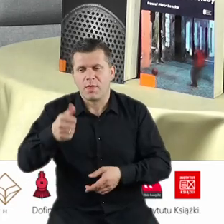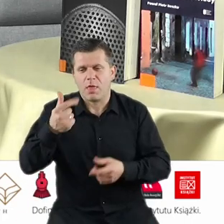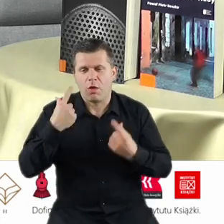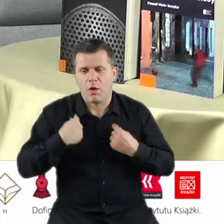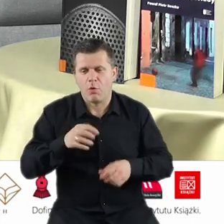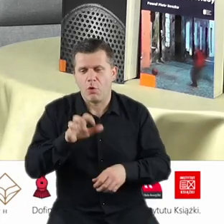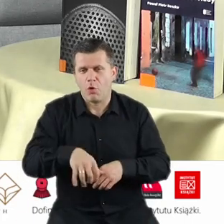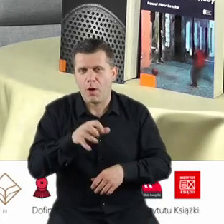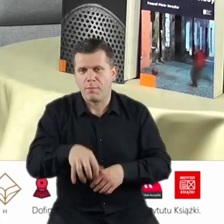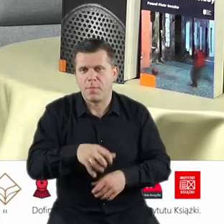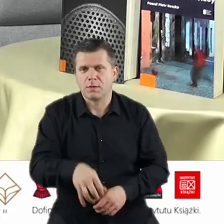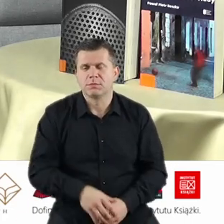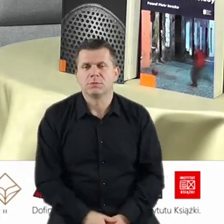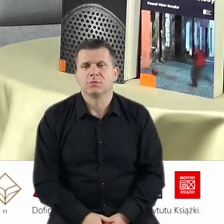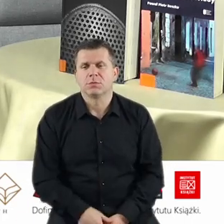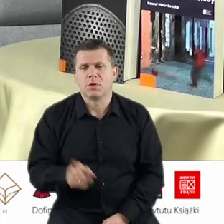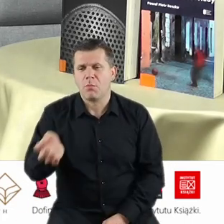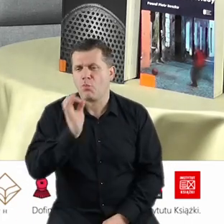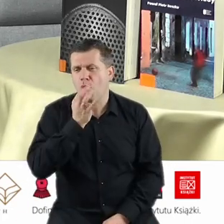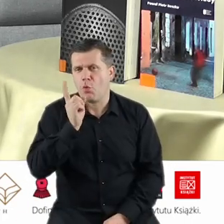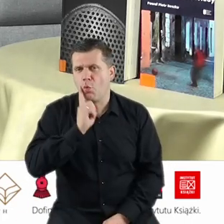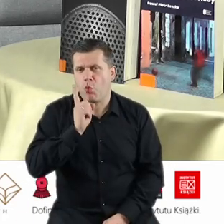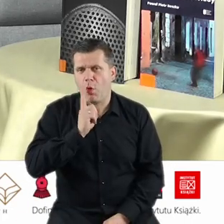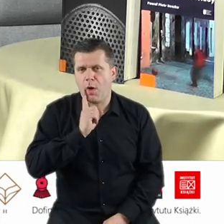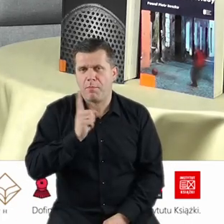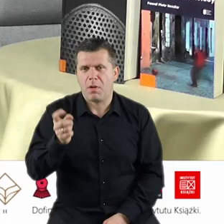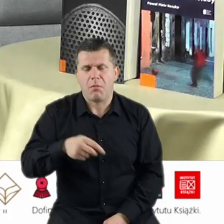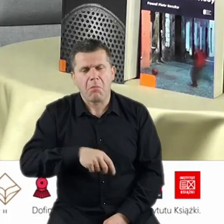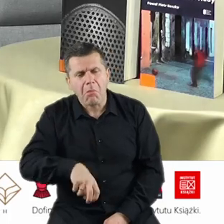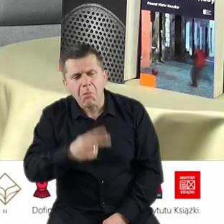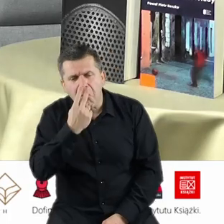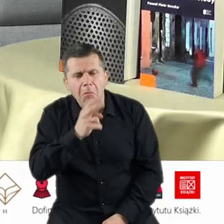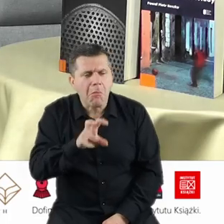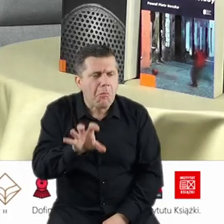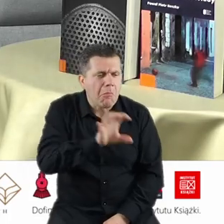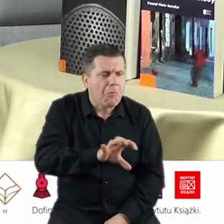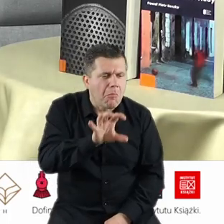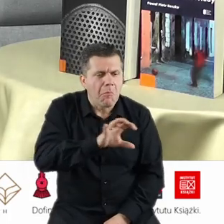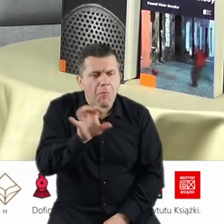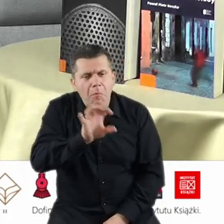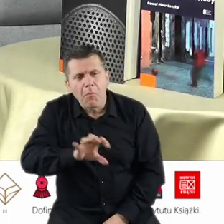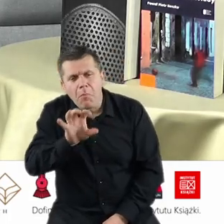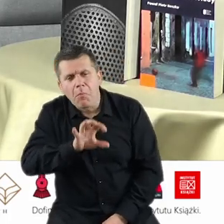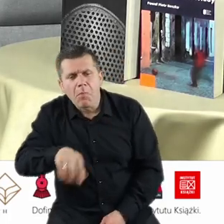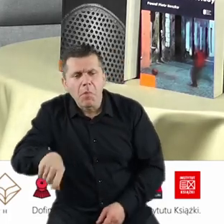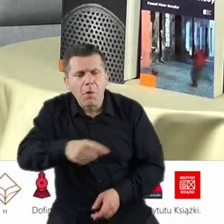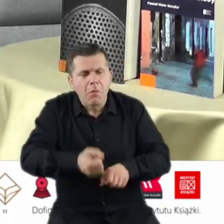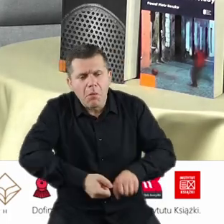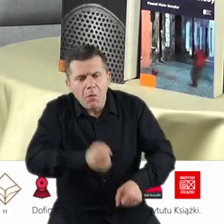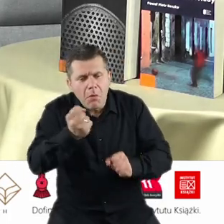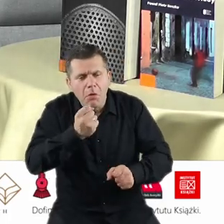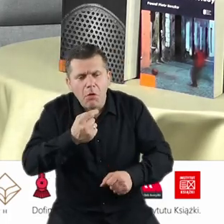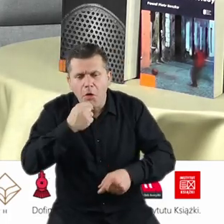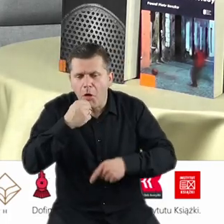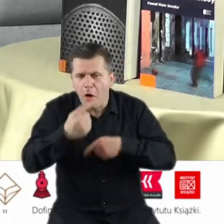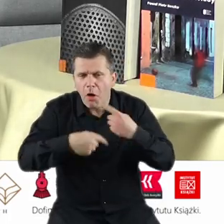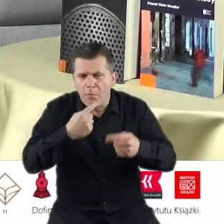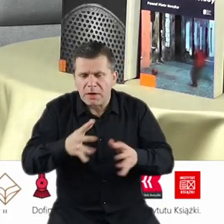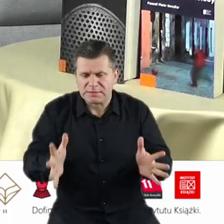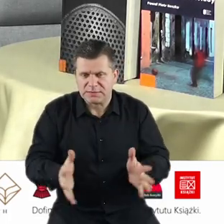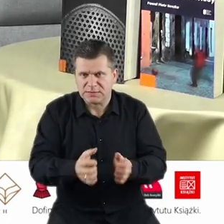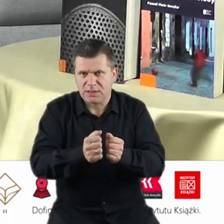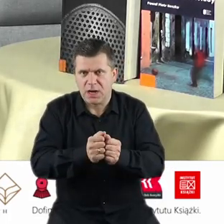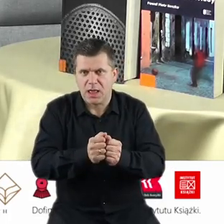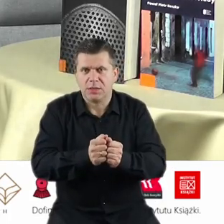z kopaczy. Przecież kopacz to jest za dużo powiedziane, to był młody chłopak, który kręcił się tam obok kopaczy i opowiadał w